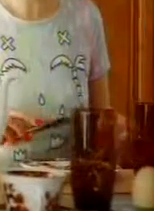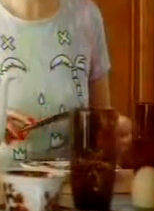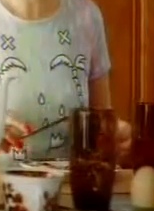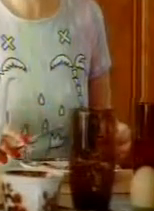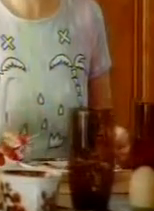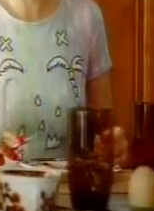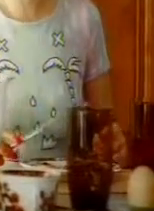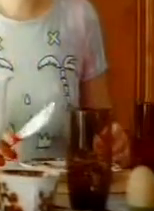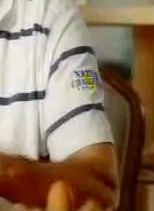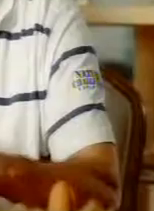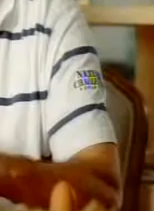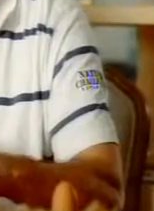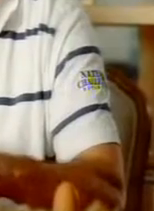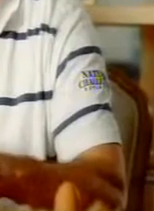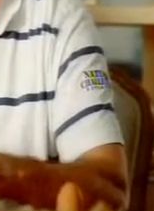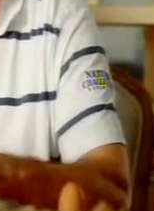uz modeli.